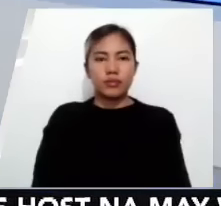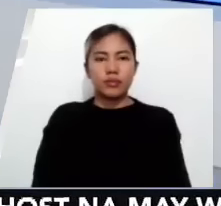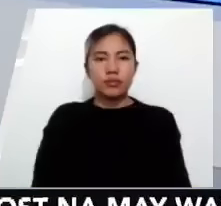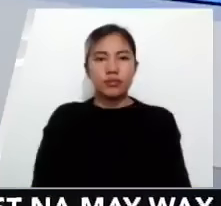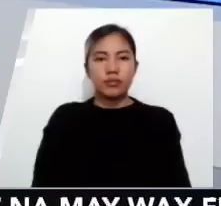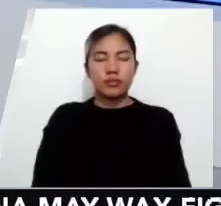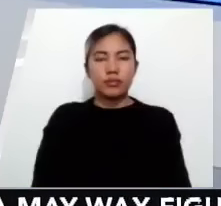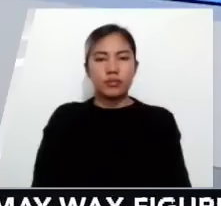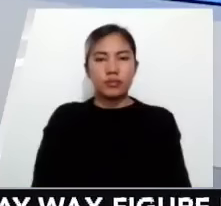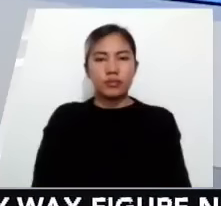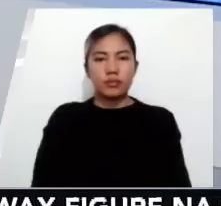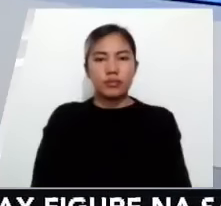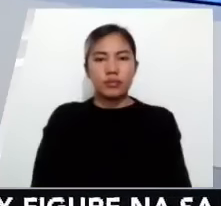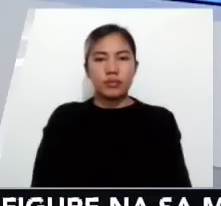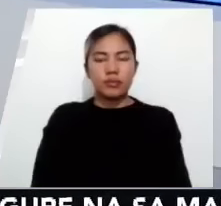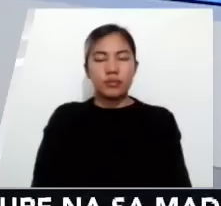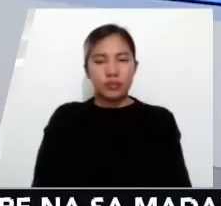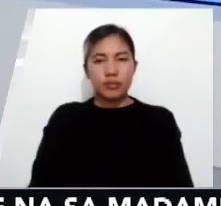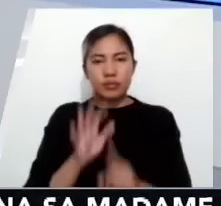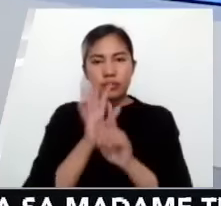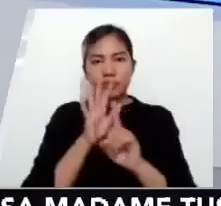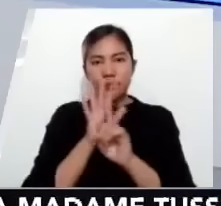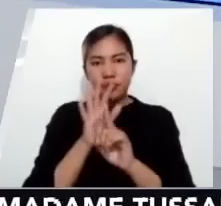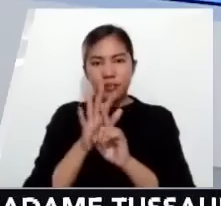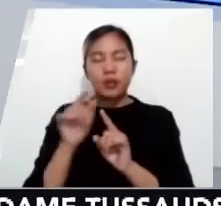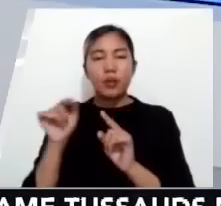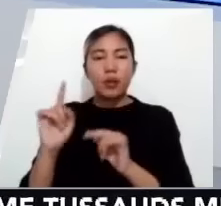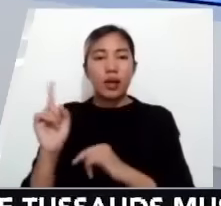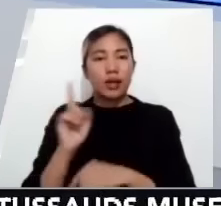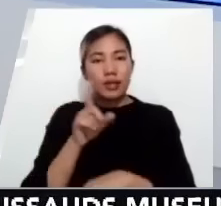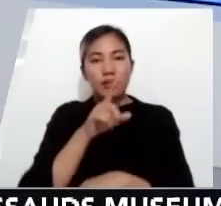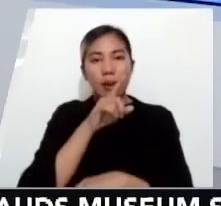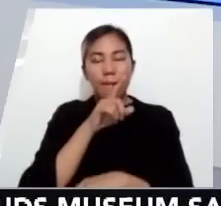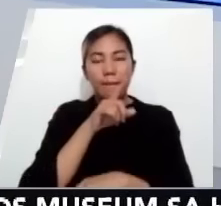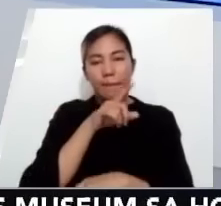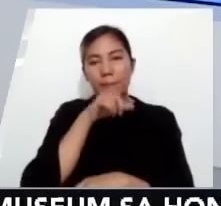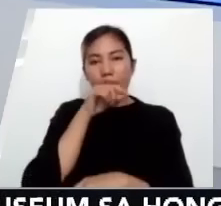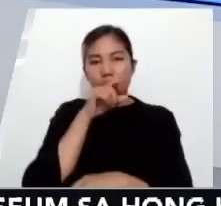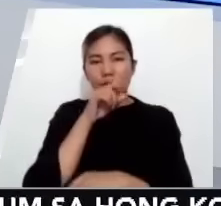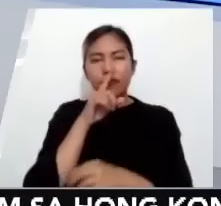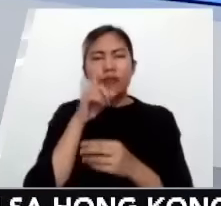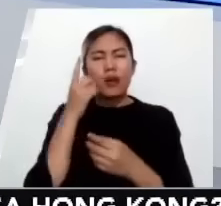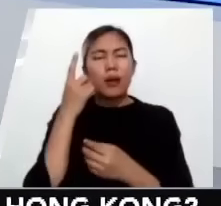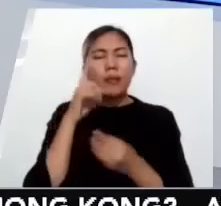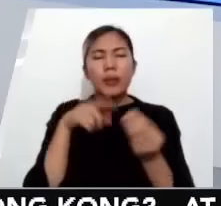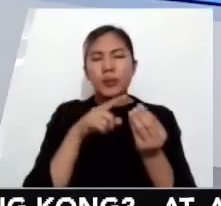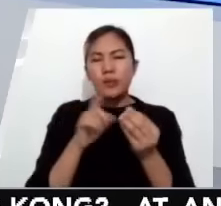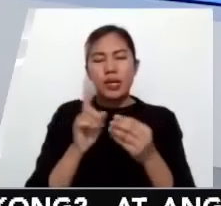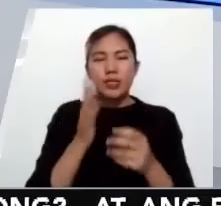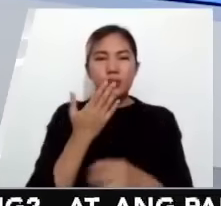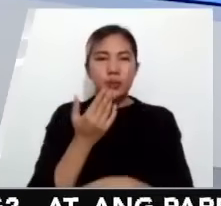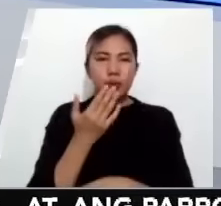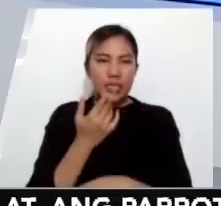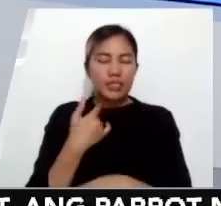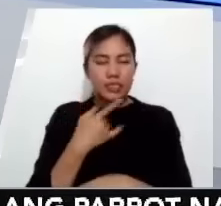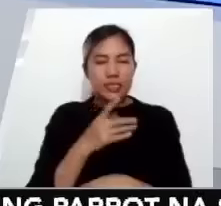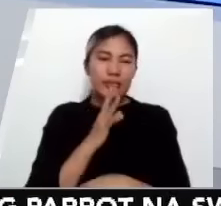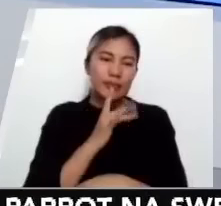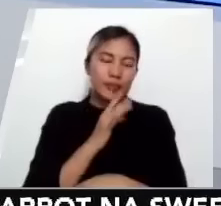Bentang-benta sa netizens ang isang alagang ibon pagdating naman sa kaswitan. Hindi lang kasi madaldal ang alagang parrot na